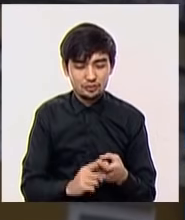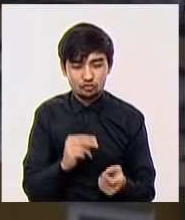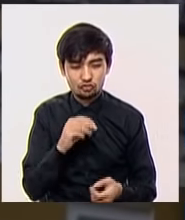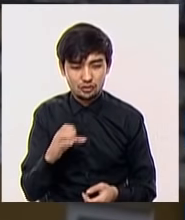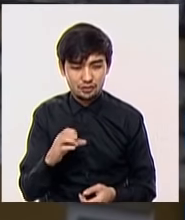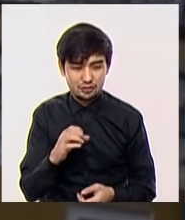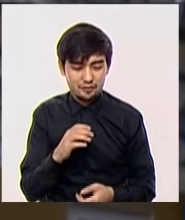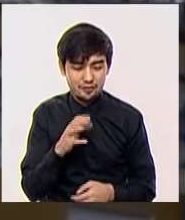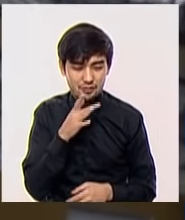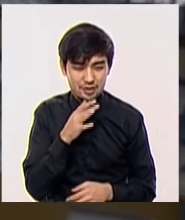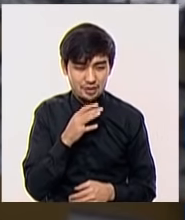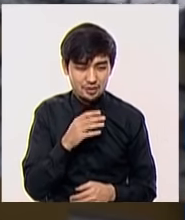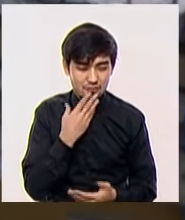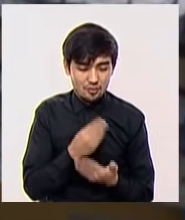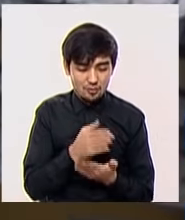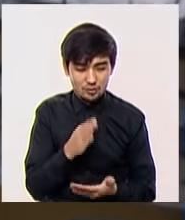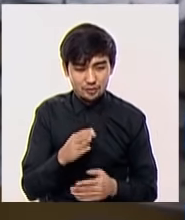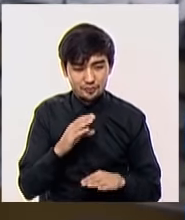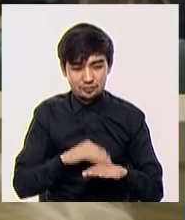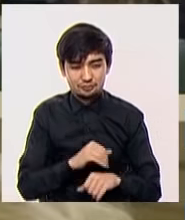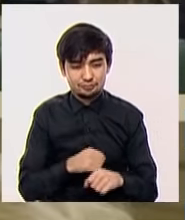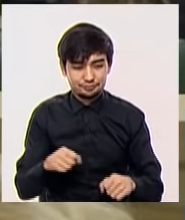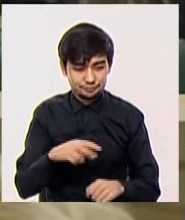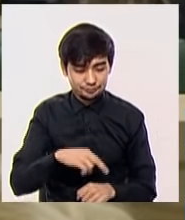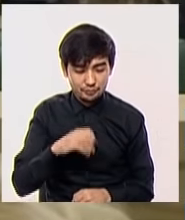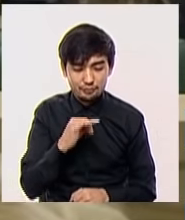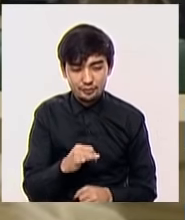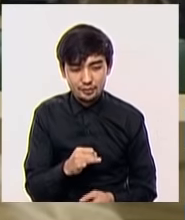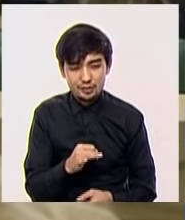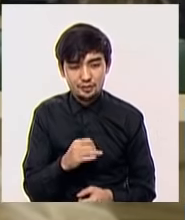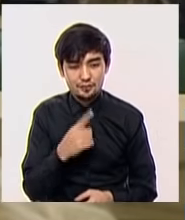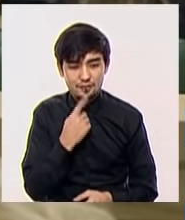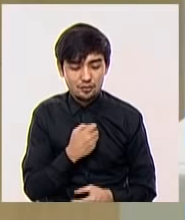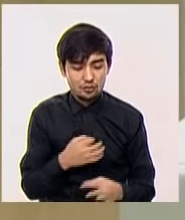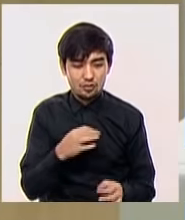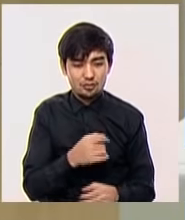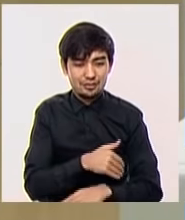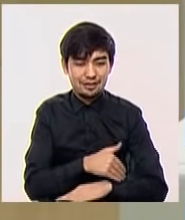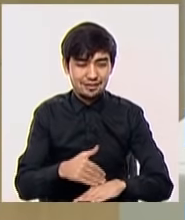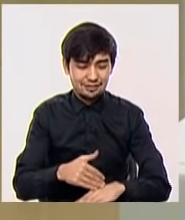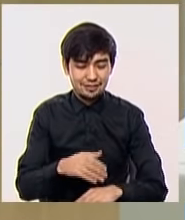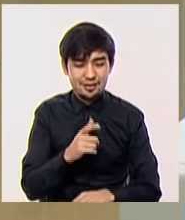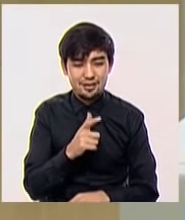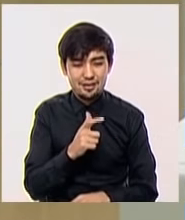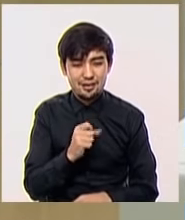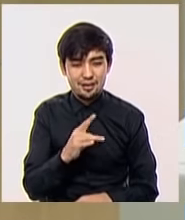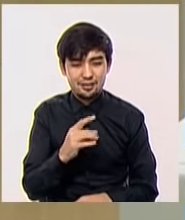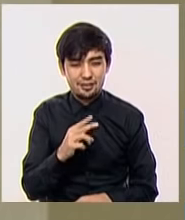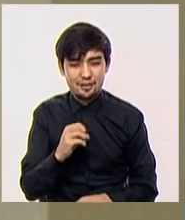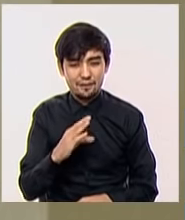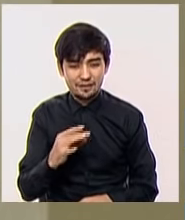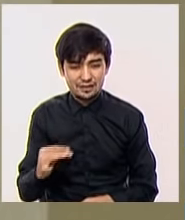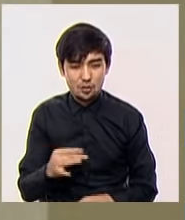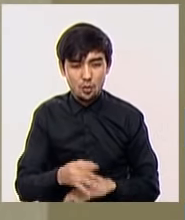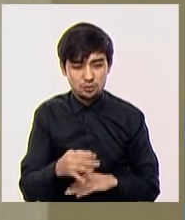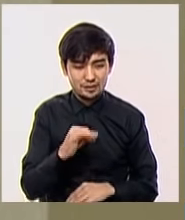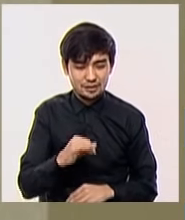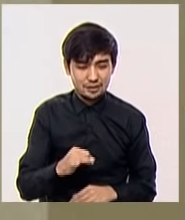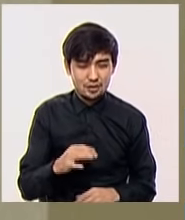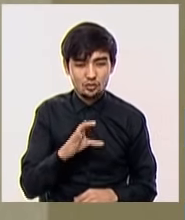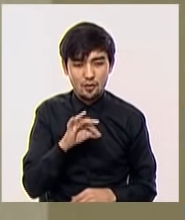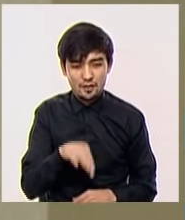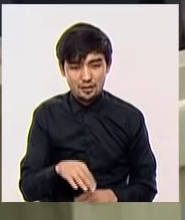тем временем россия стягивать дополнительные войска границам харьковской области сообщает избу совет федерации одобрил